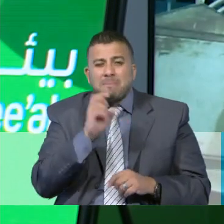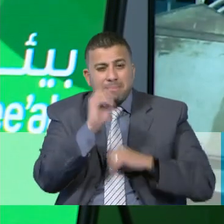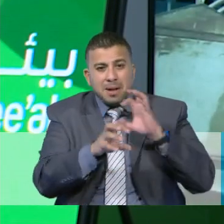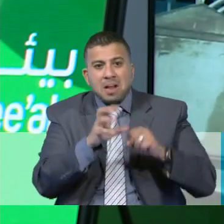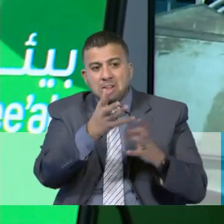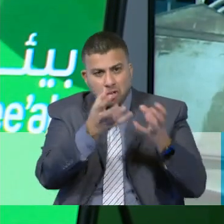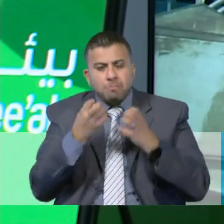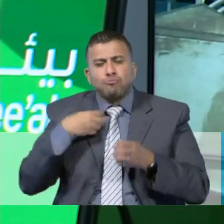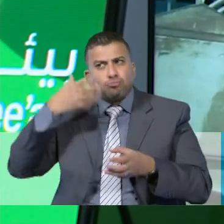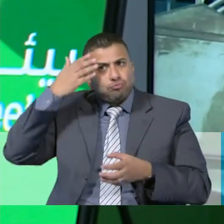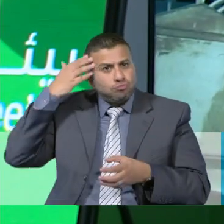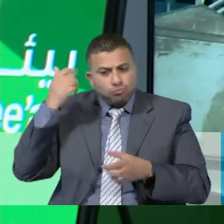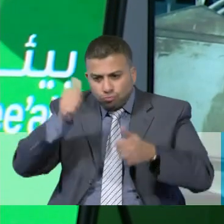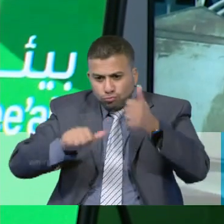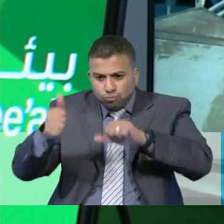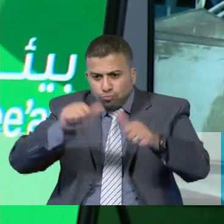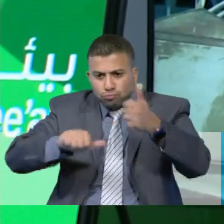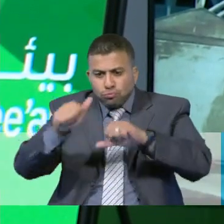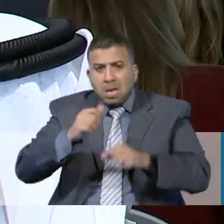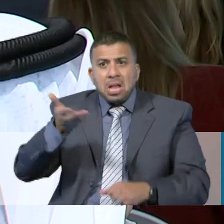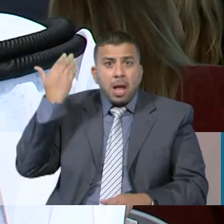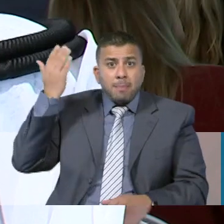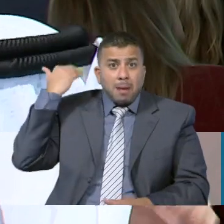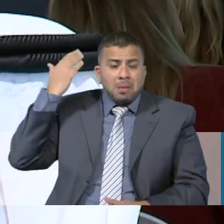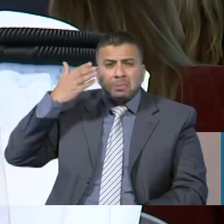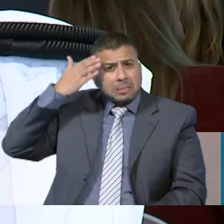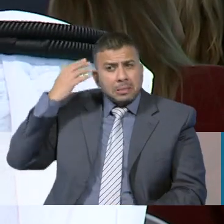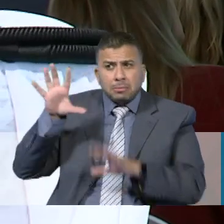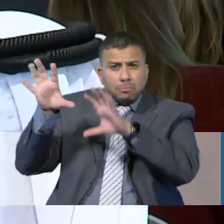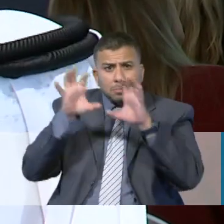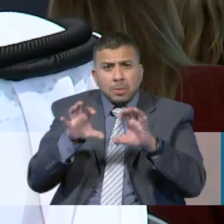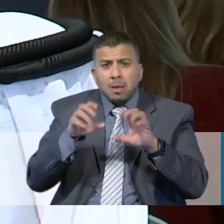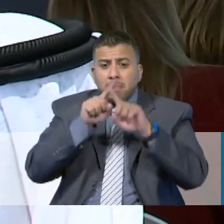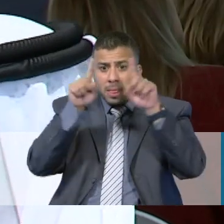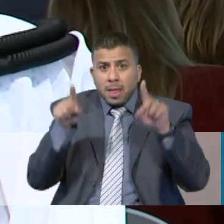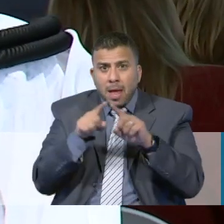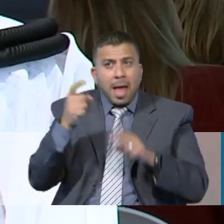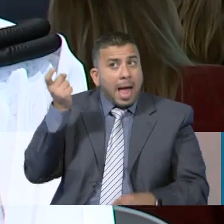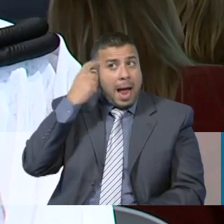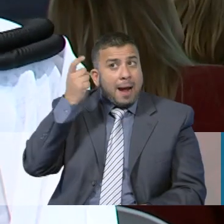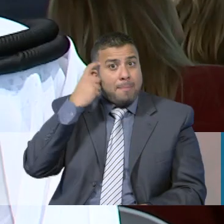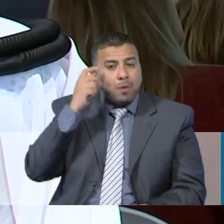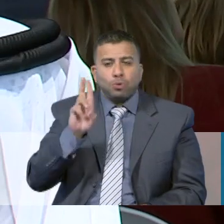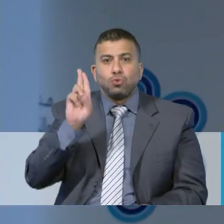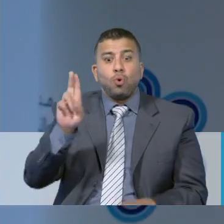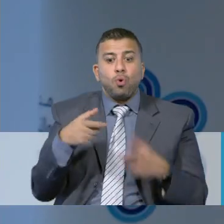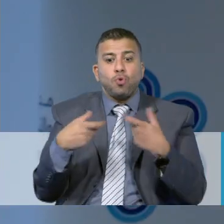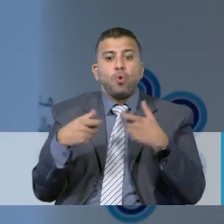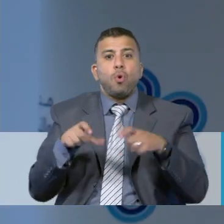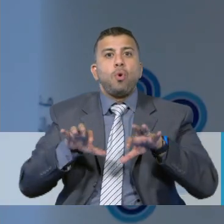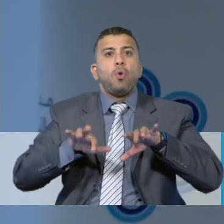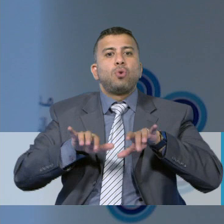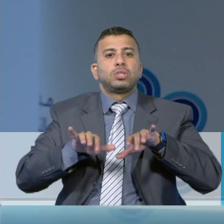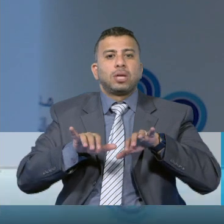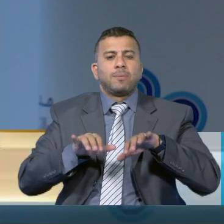والخبرات العلمية من التجارب السابقة ضمن إطار علمي وتكنولوجي. تحدث اليوم